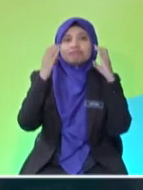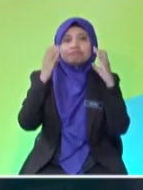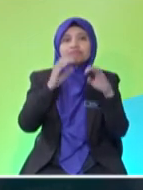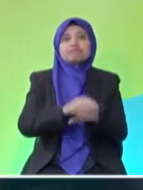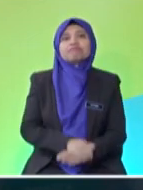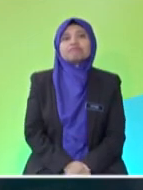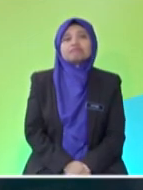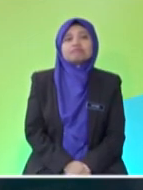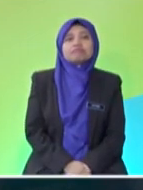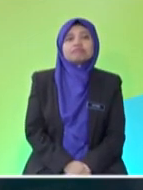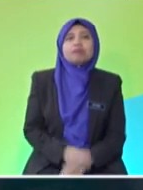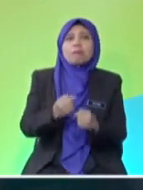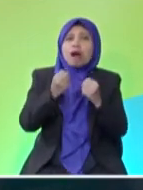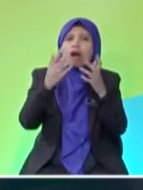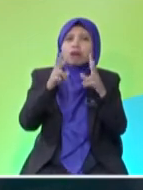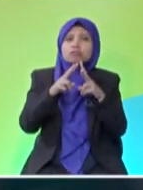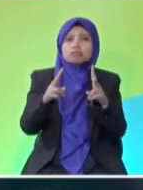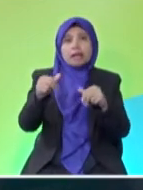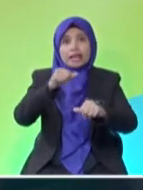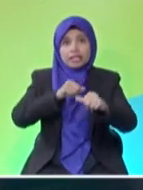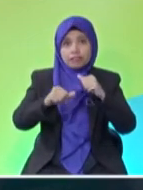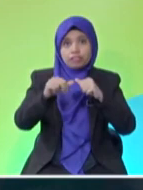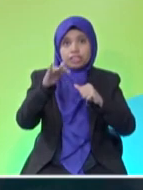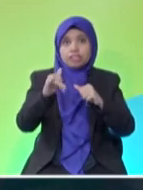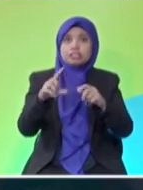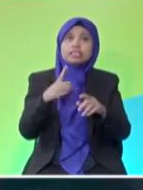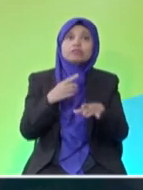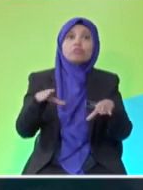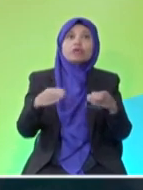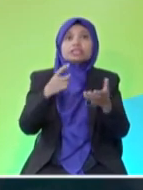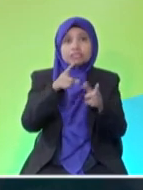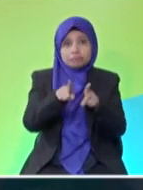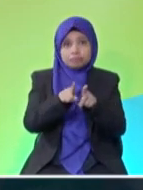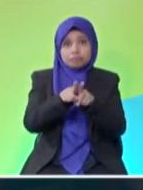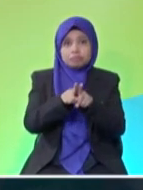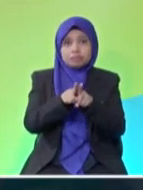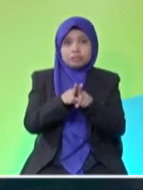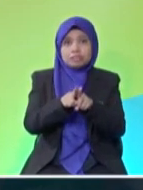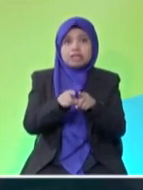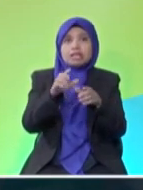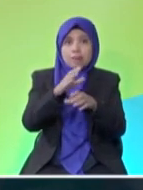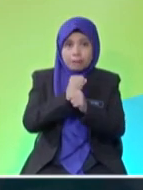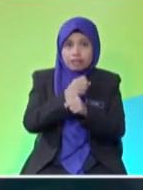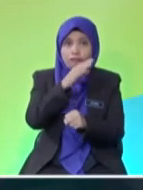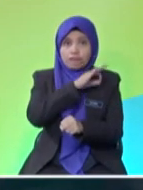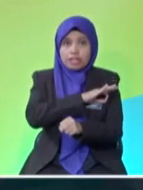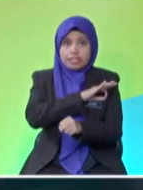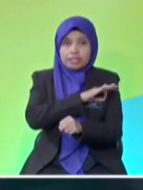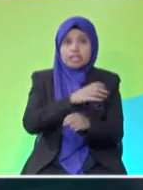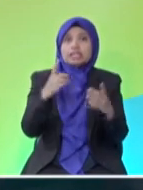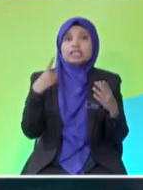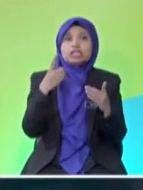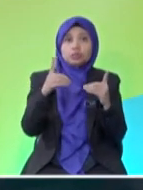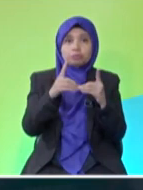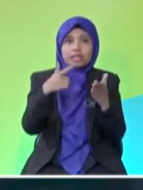ilmu hari ini banyak sekali yang kami lakukan bersama diharapkan memberi manfaat kepada adik-adik semua kita jumpa lagi